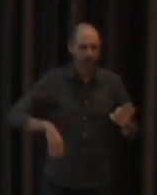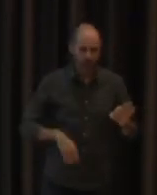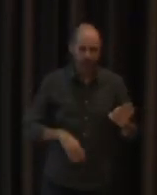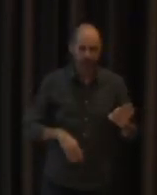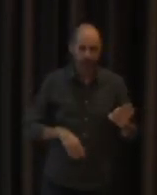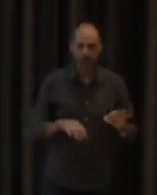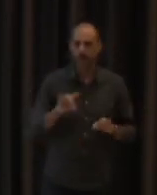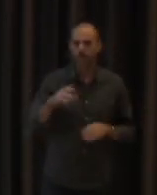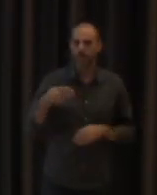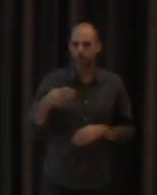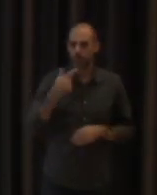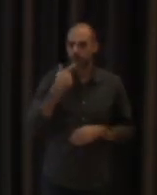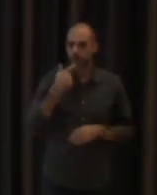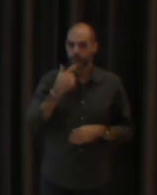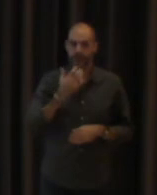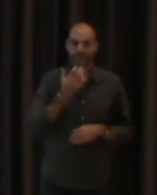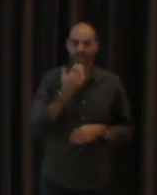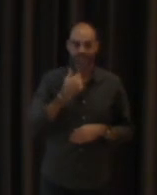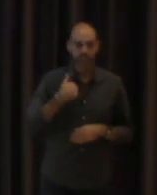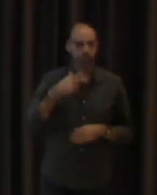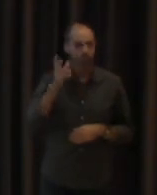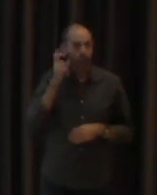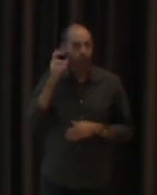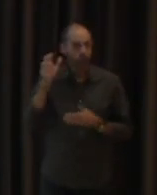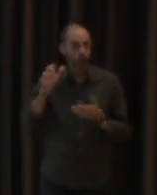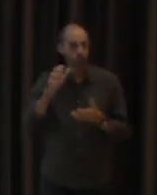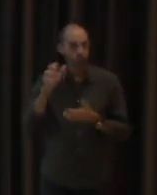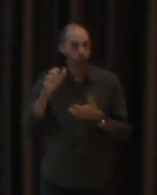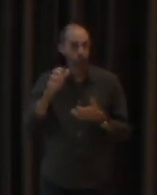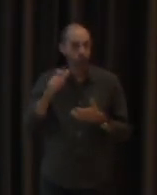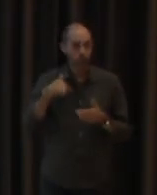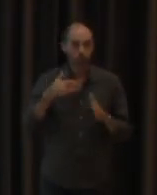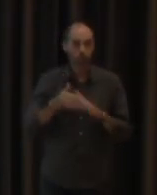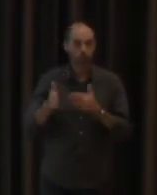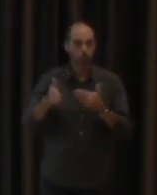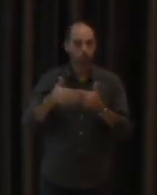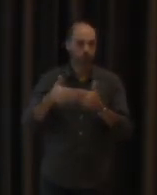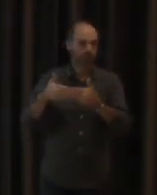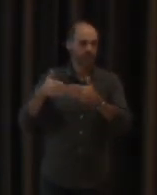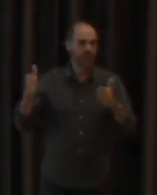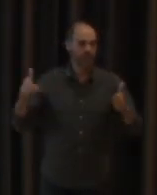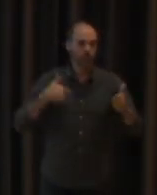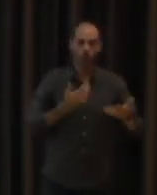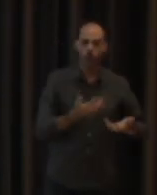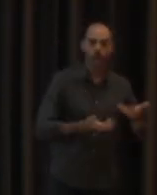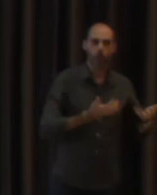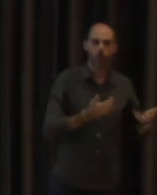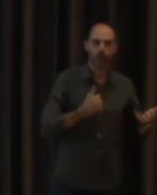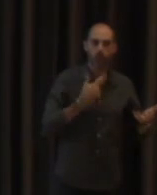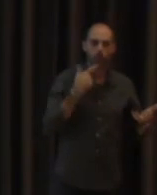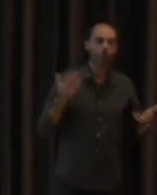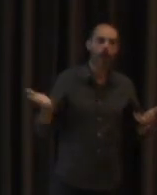15B amb el verb entrar. Si jo sento sorolls a la casa, que tinc les portes obertes, i sóc a la cuina, diré